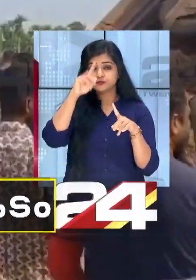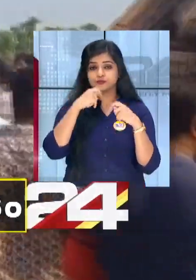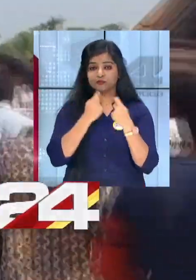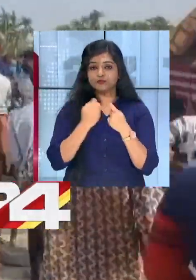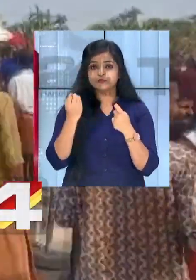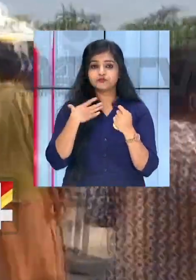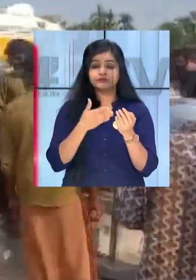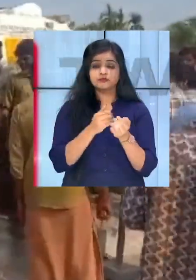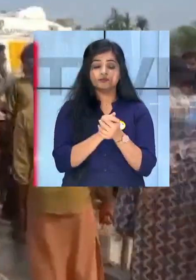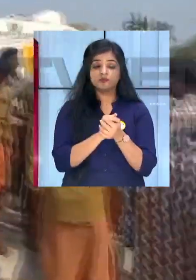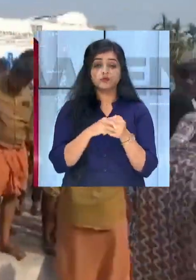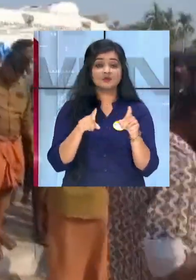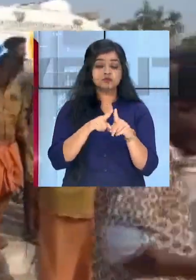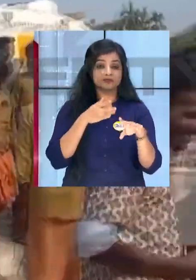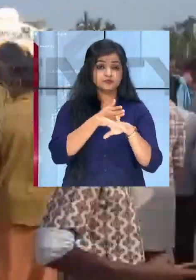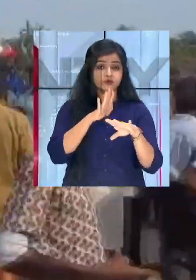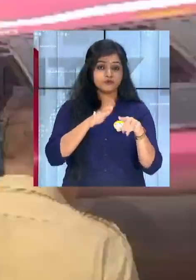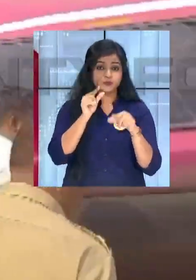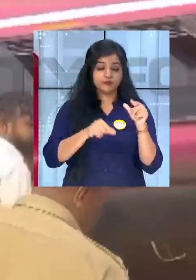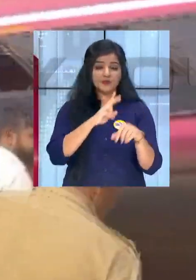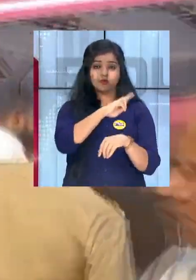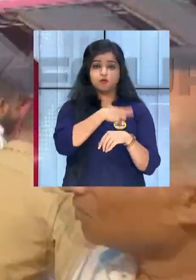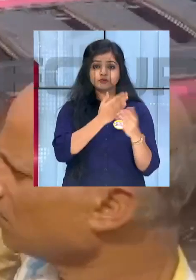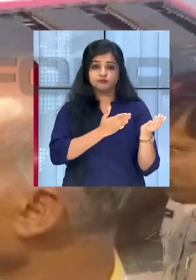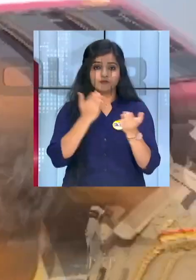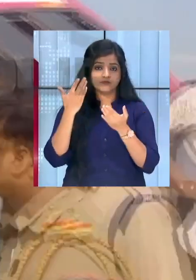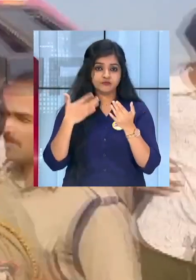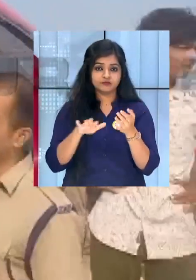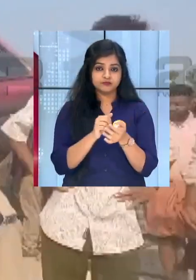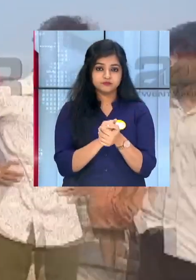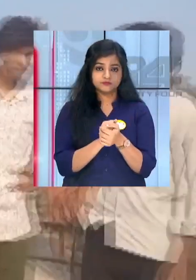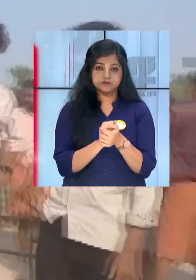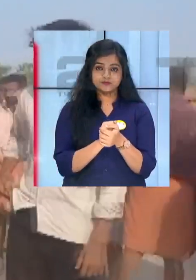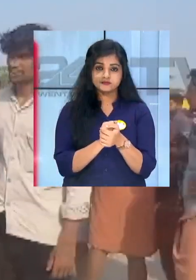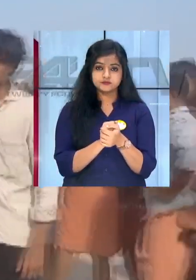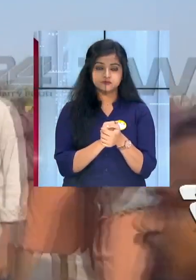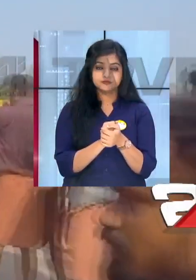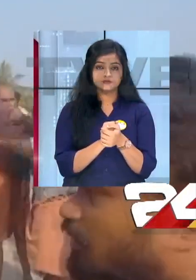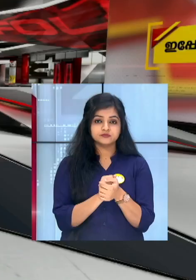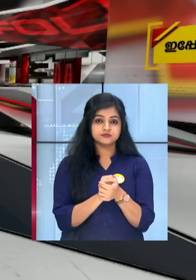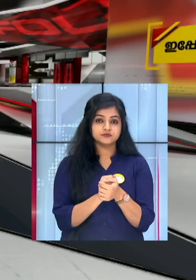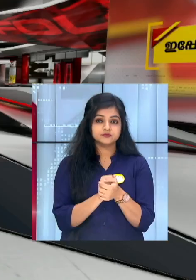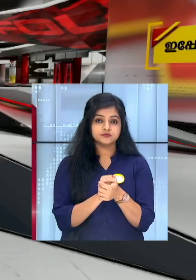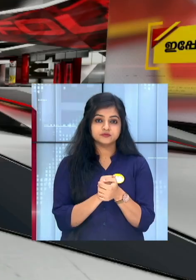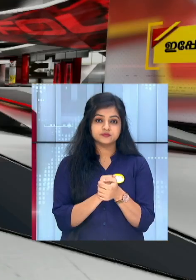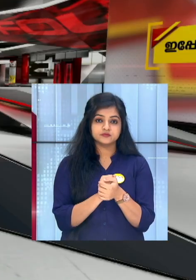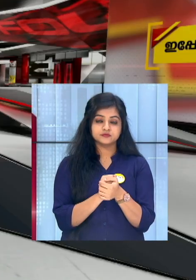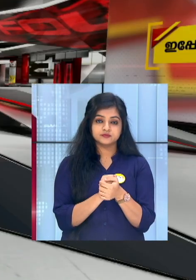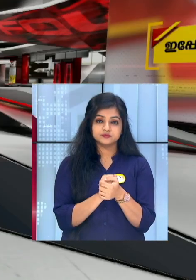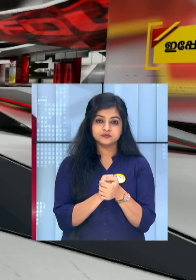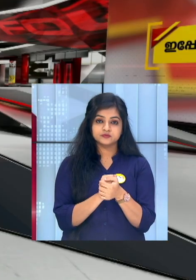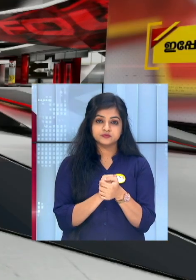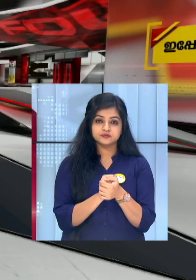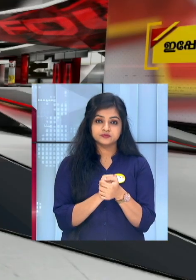നമുക്ക് ലഭിക്കുന്നത്. എന്തായാലും പരിക്കേറ്റ ആളുകളെ ആശുപത്രിയിലേക്ക് മാറ്റിയിട്ടുണ്ട്. ഉന്മേഷ്. അരുൺ പാറക്കലാണ് വിശദാംശങ്ങൾ